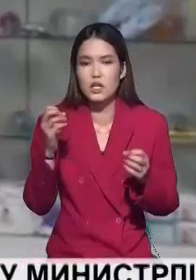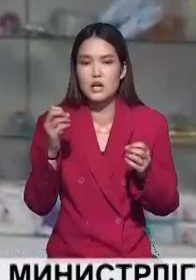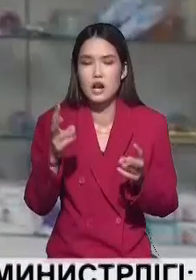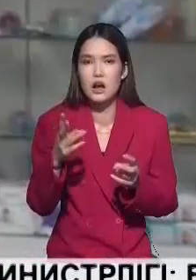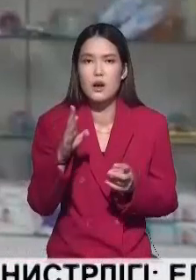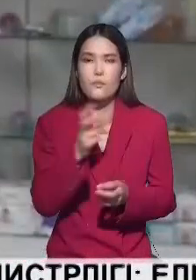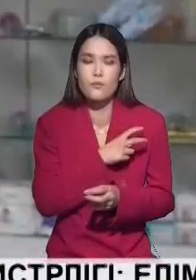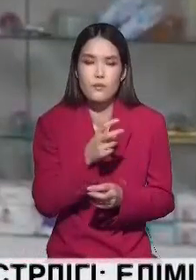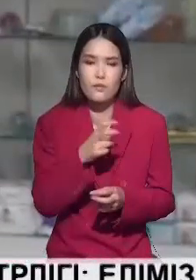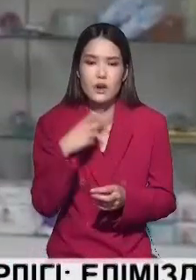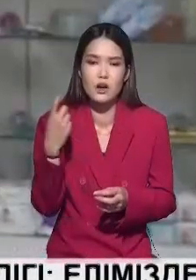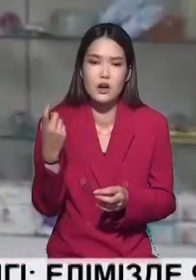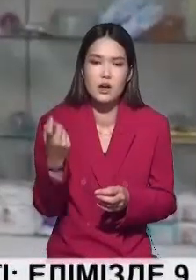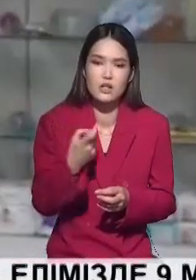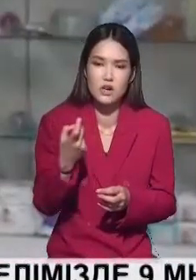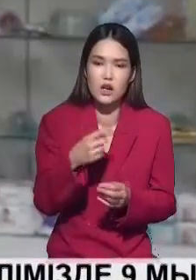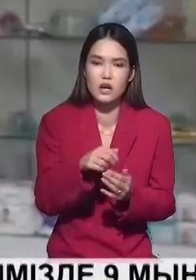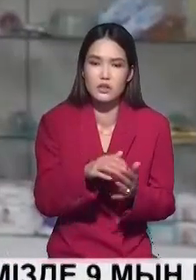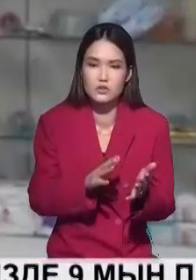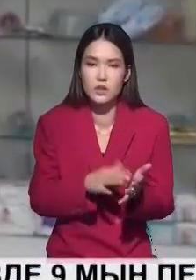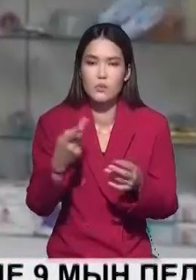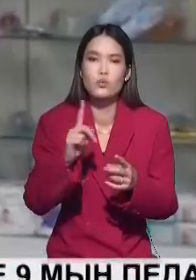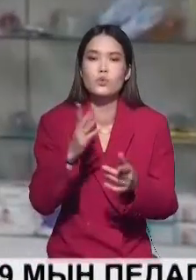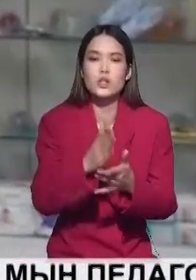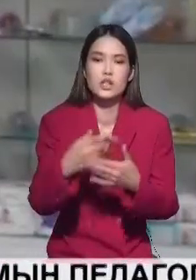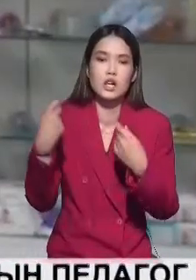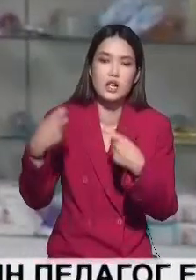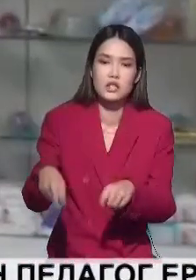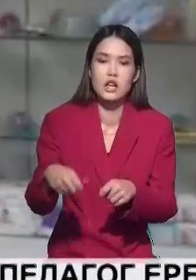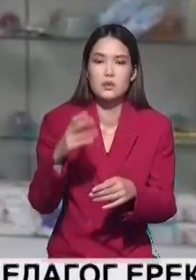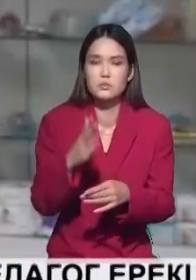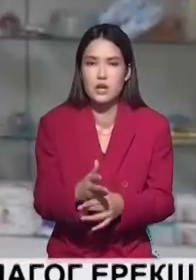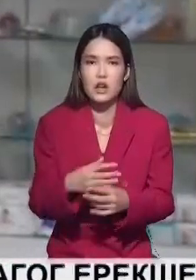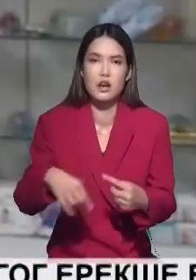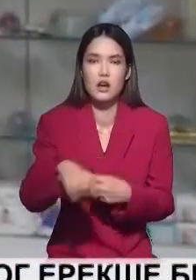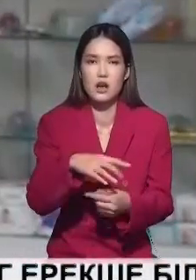дәріханаларда тұр, сол запас қылдырып қойғандар соны сатып қазір неден амалдап жатырмыз дейік.